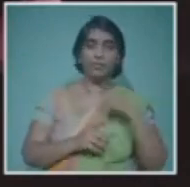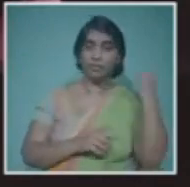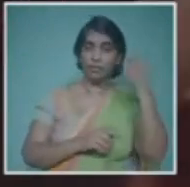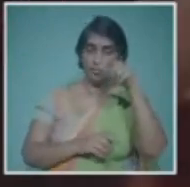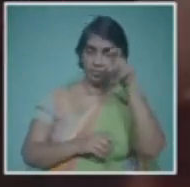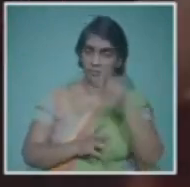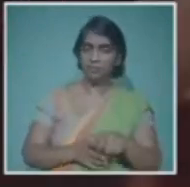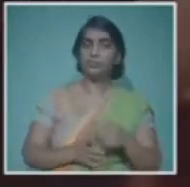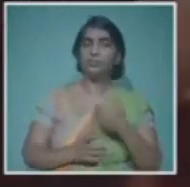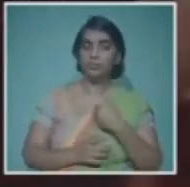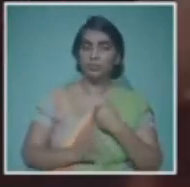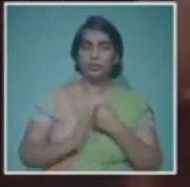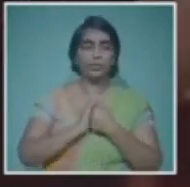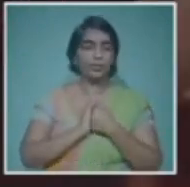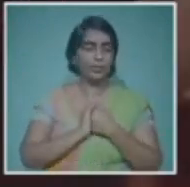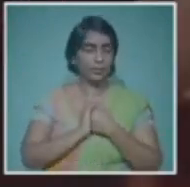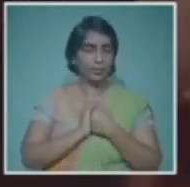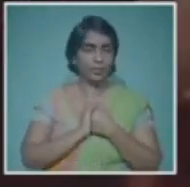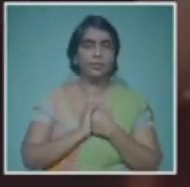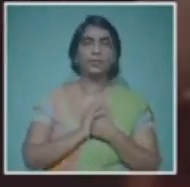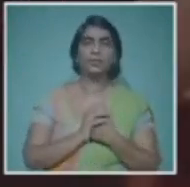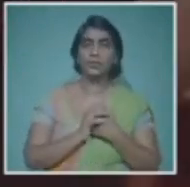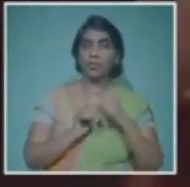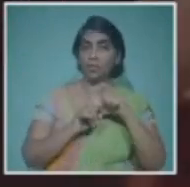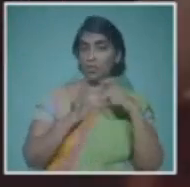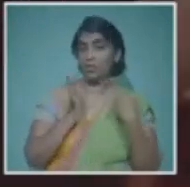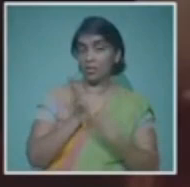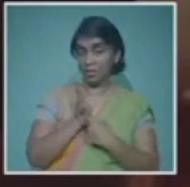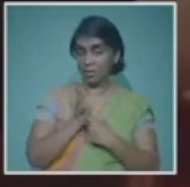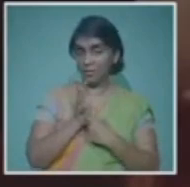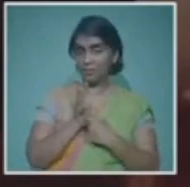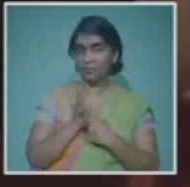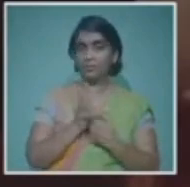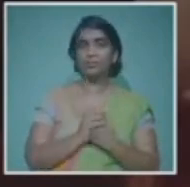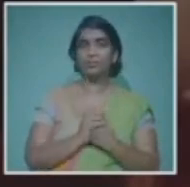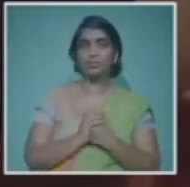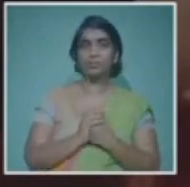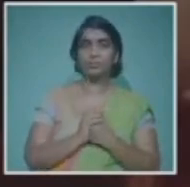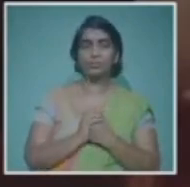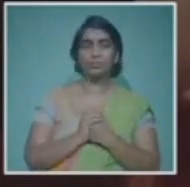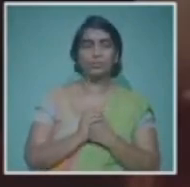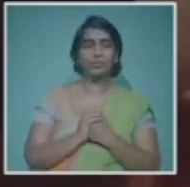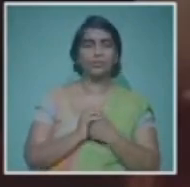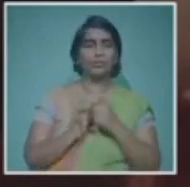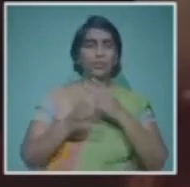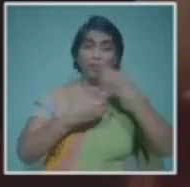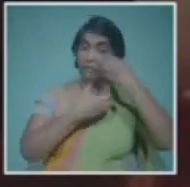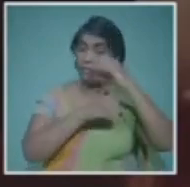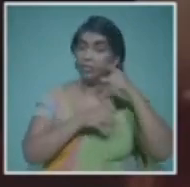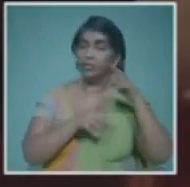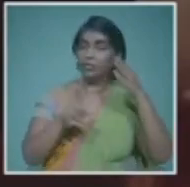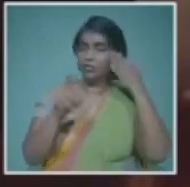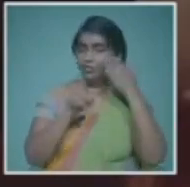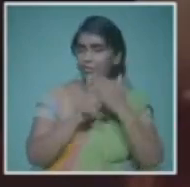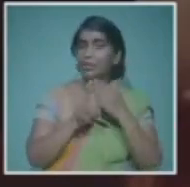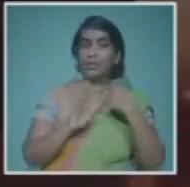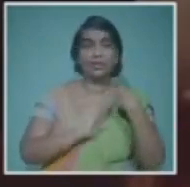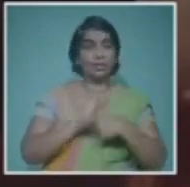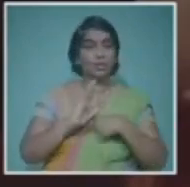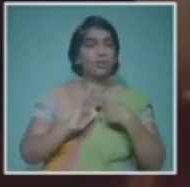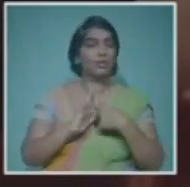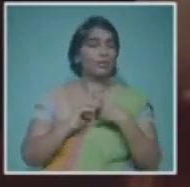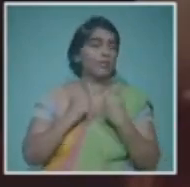කතිකයා මා ඉතා ගරු කරන මහාචාර්යවරයෙක්, ශුද්‍රදීවි විද්‍යාත්මක අංශයෙන් ශ්‍රී ලංකාව බිහි